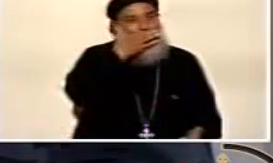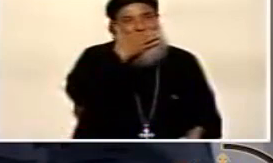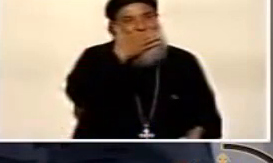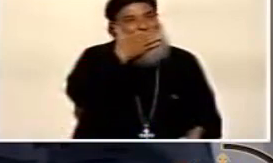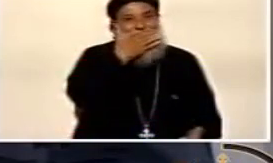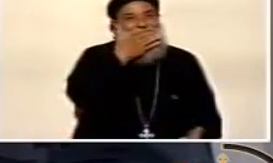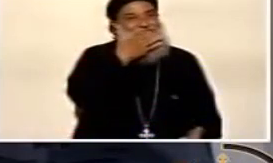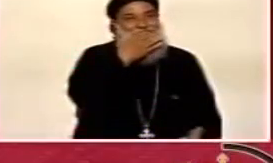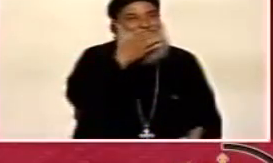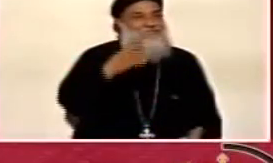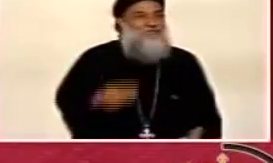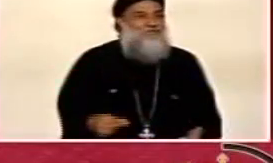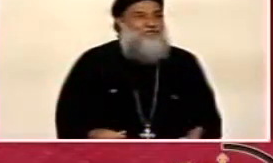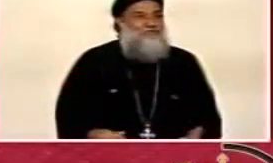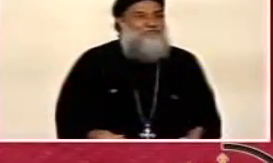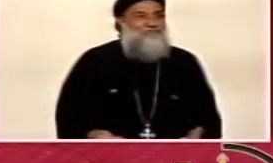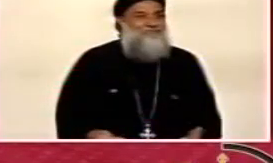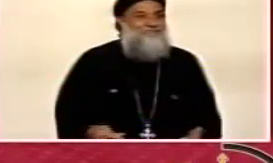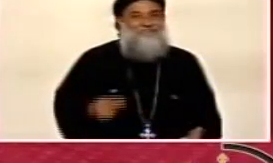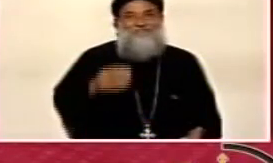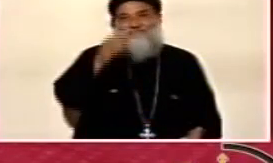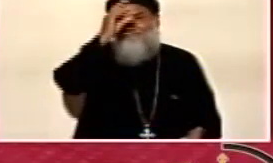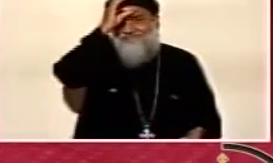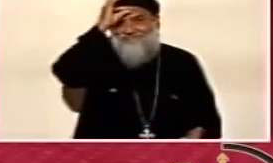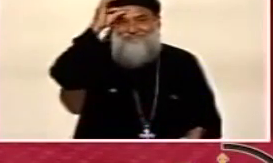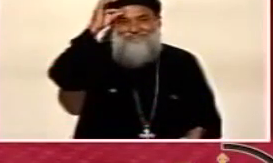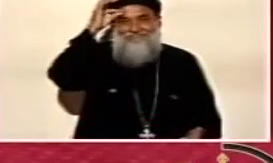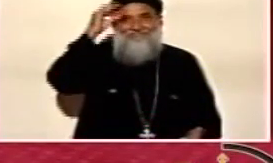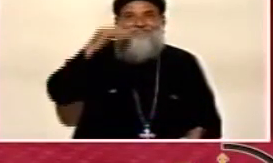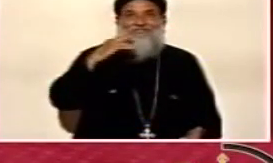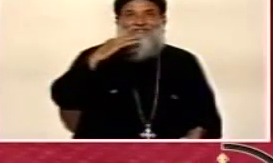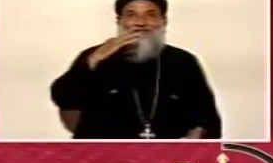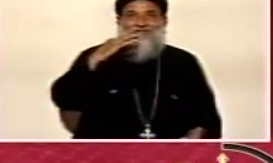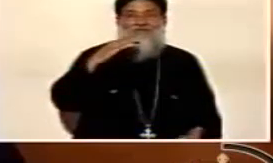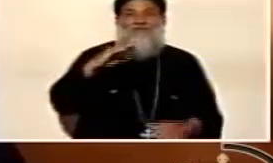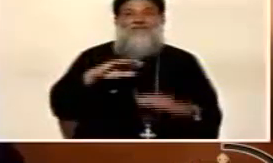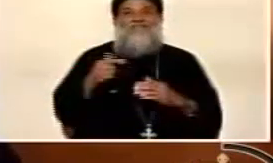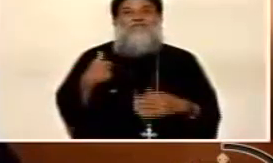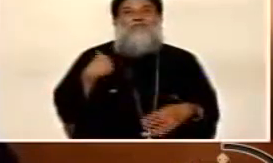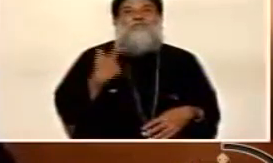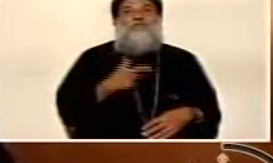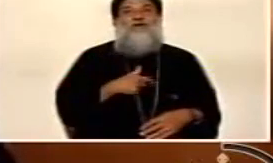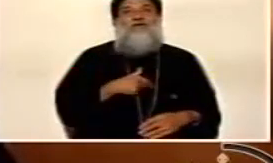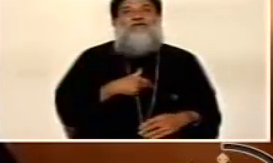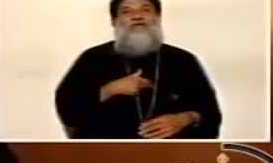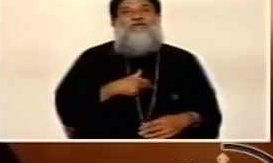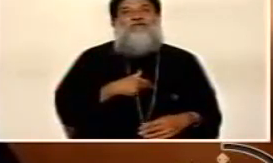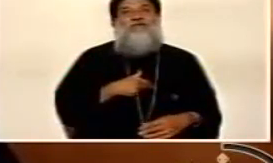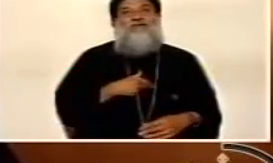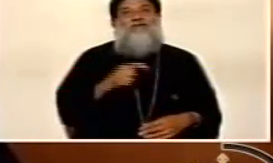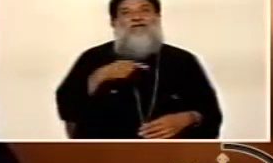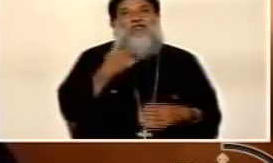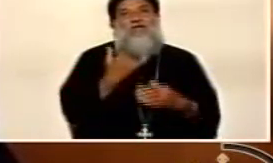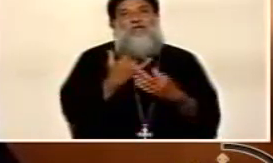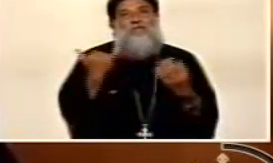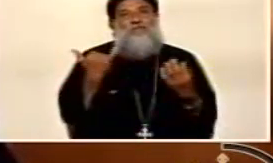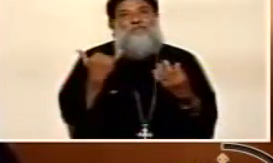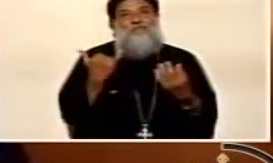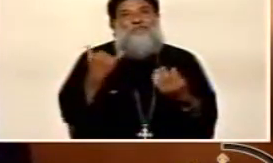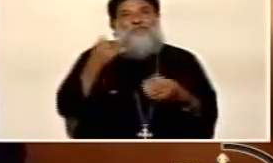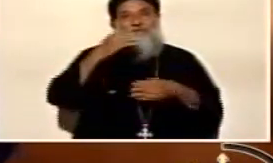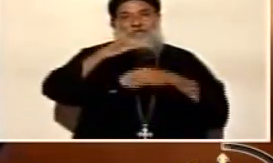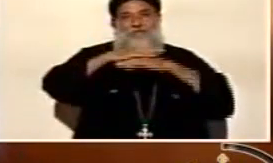كمل سيدنا. يعني هو واضح في الإنجيل أنه